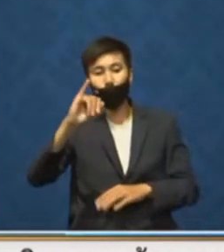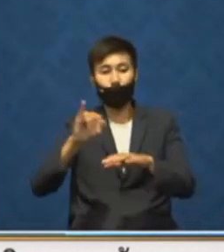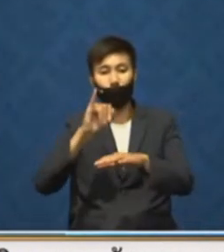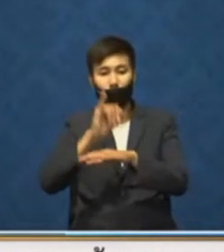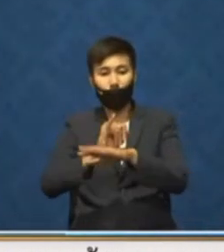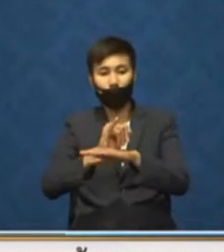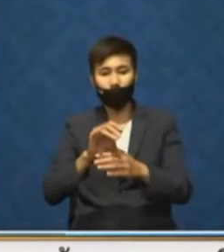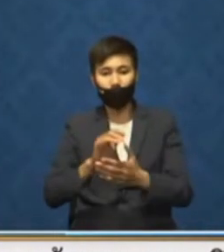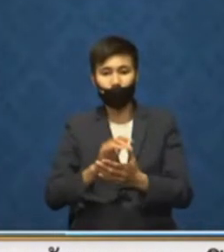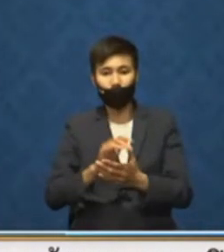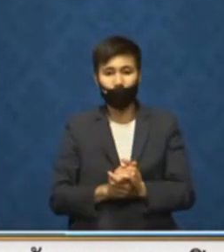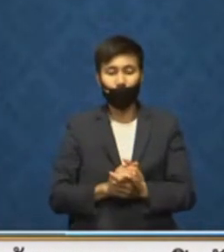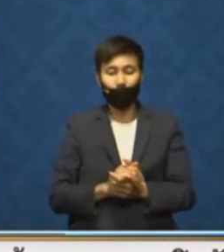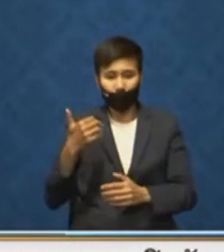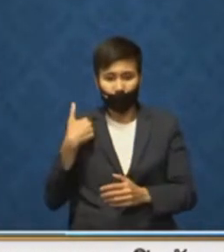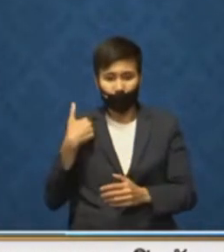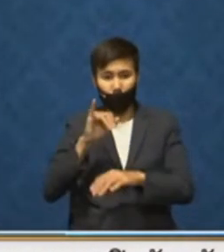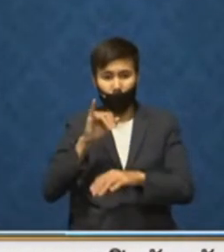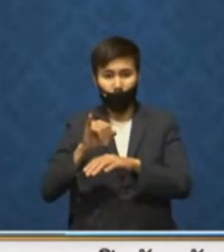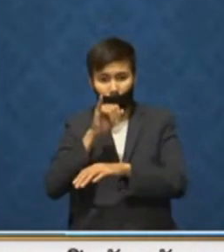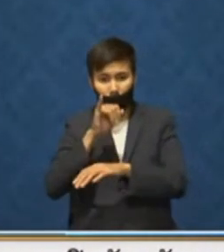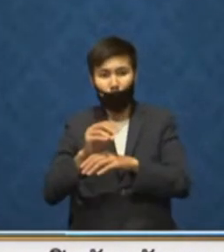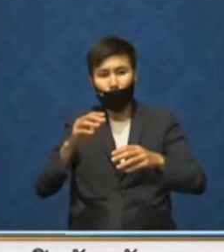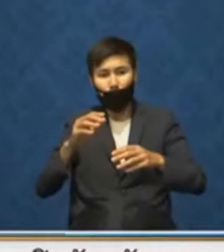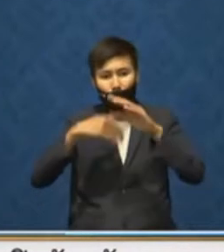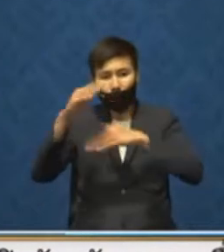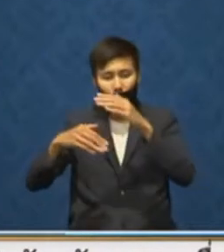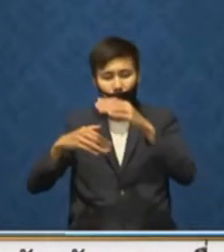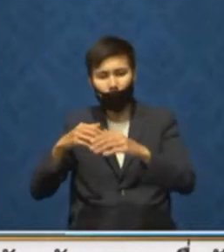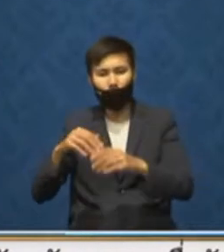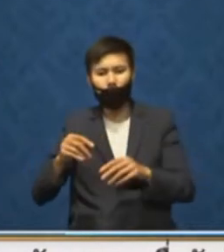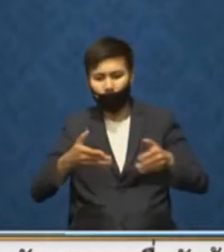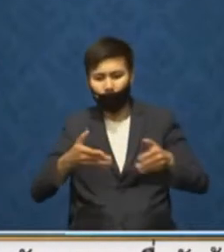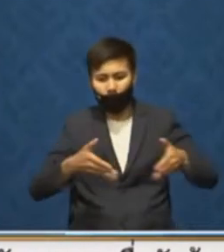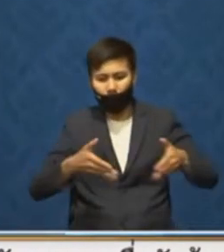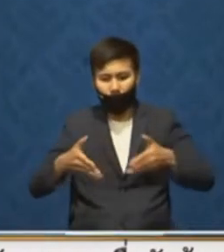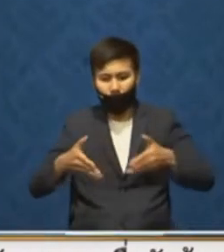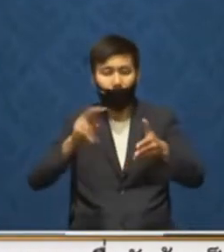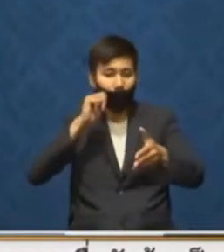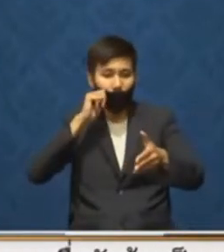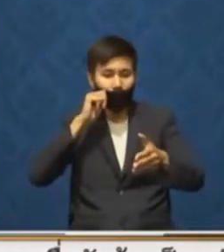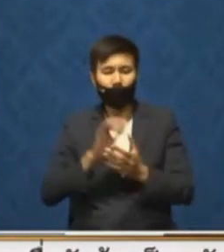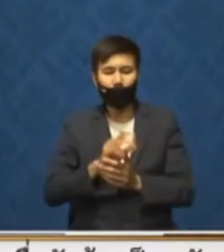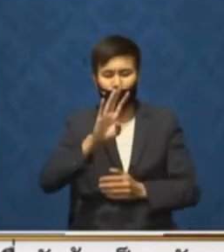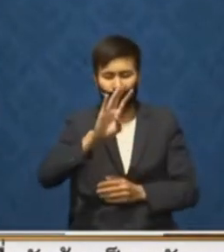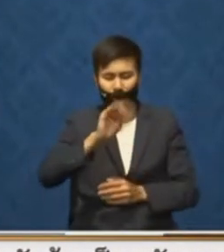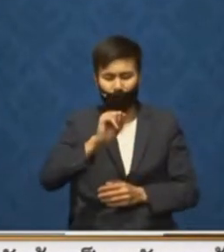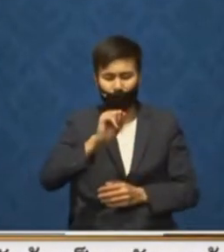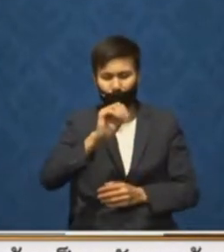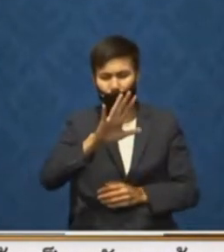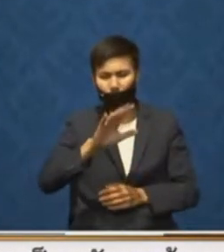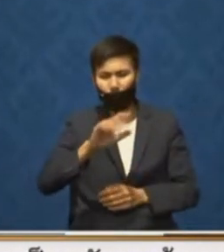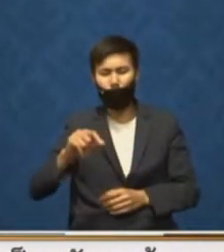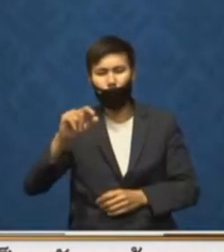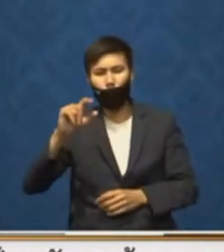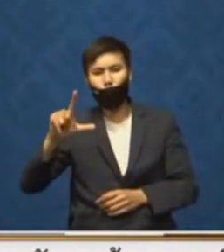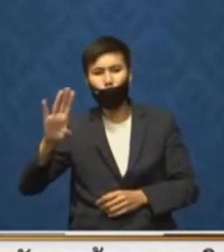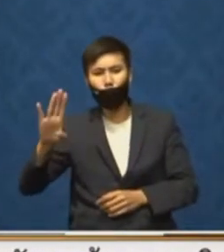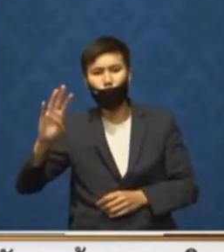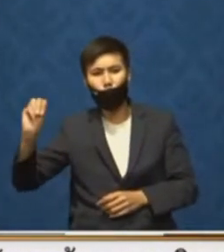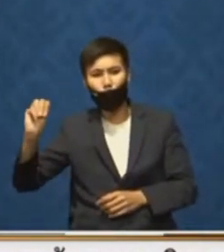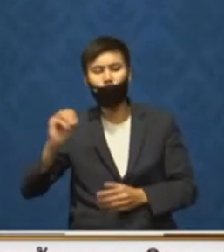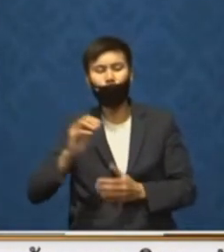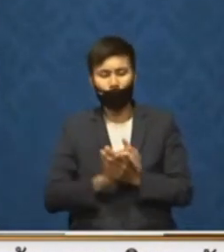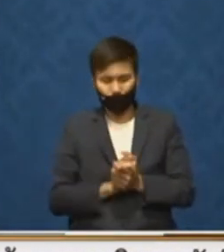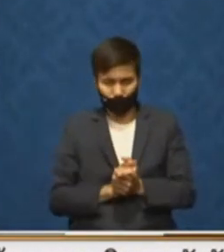เจ็ดพันเก้าร้อยไร่พนาแหล่งน้ำธรรมชาติและน้ำขนาดเล็ก 496ล้านลูกบาศก์เมตรให้นานแหล่งเก็บน้ำใหม่ 422ล้าน